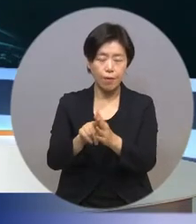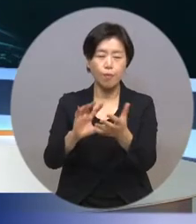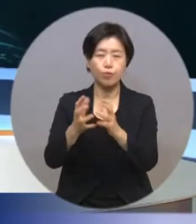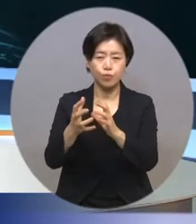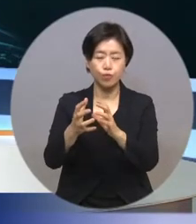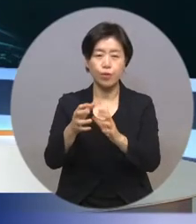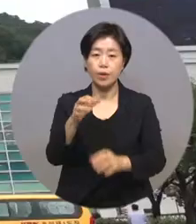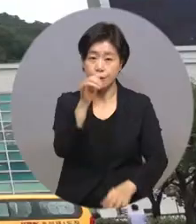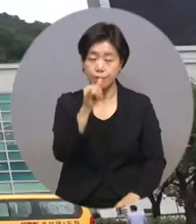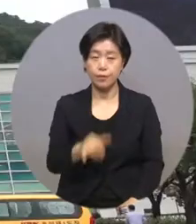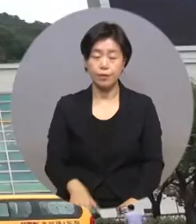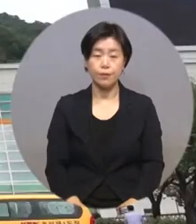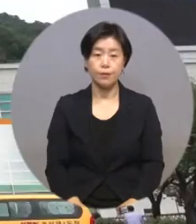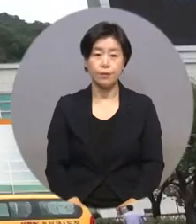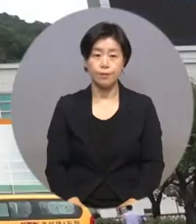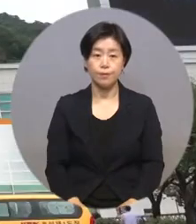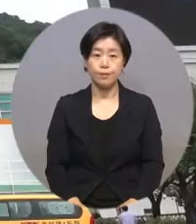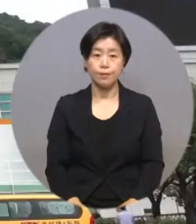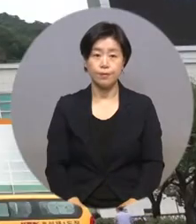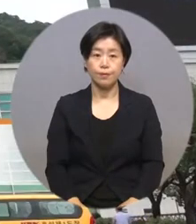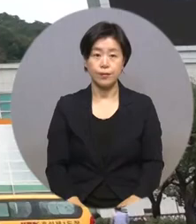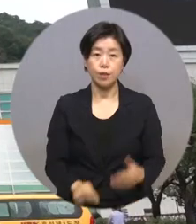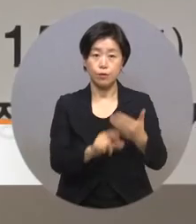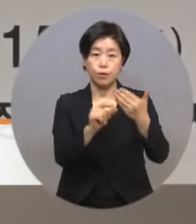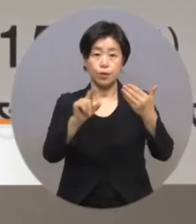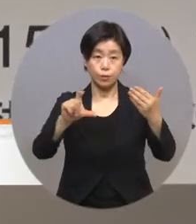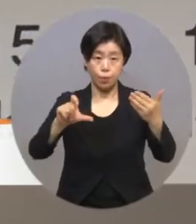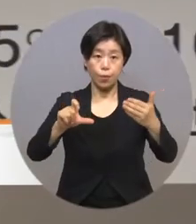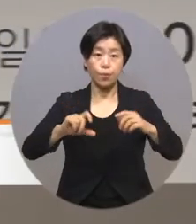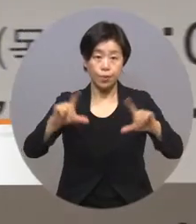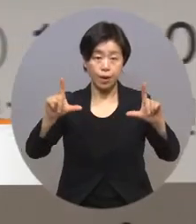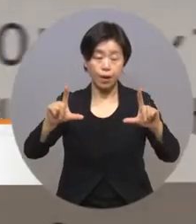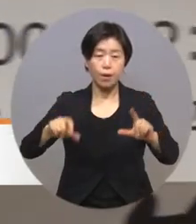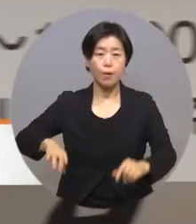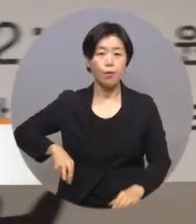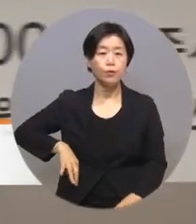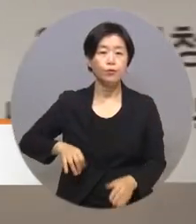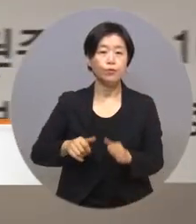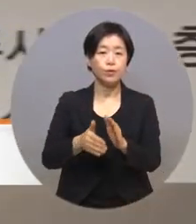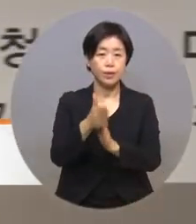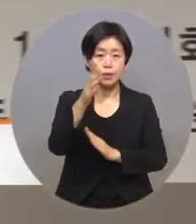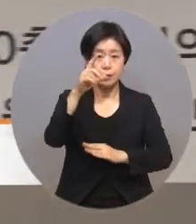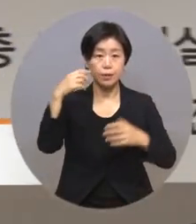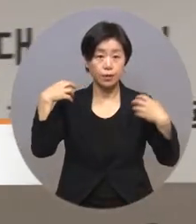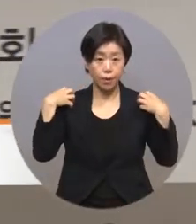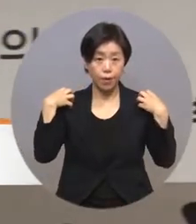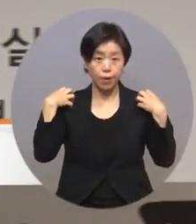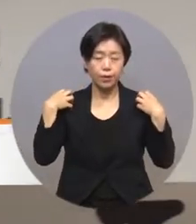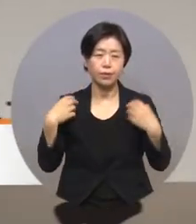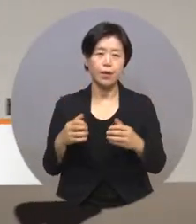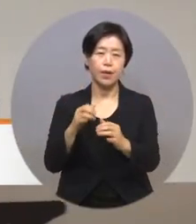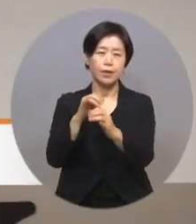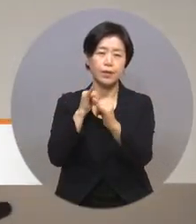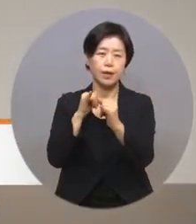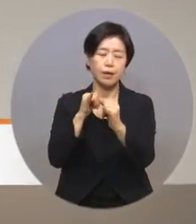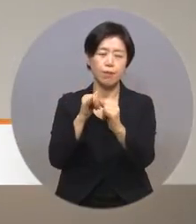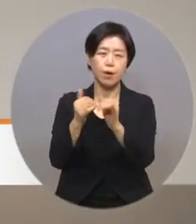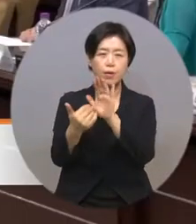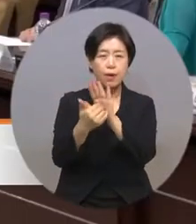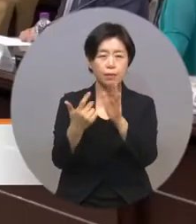마련됐습니다. 지난 15일 원주시청에서 2022년 원주시 자살 예방 정책 토론회가